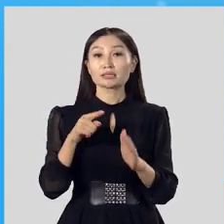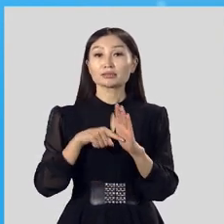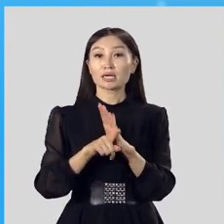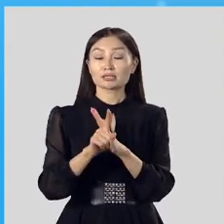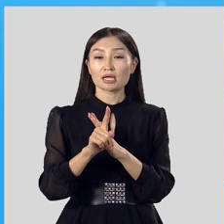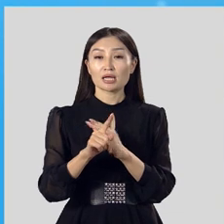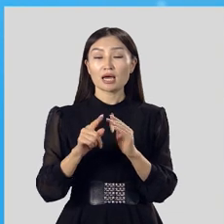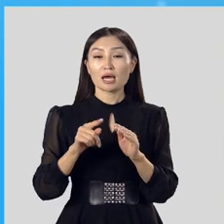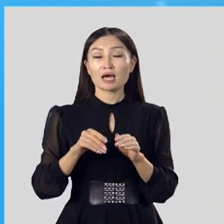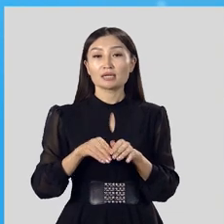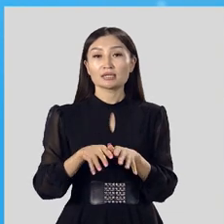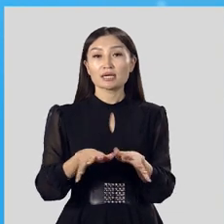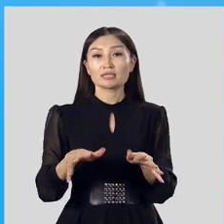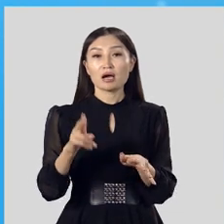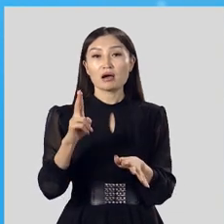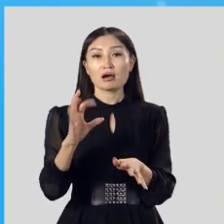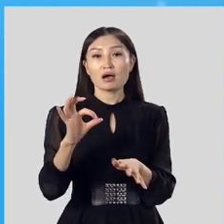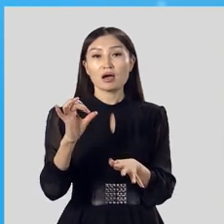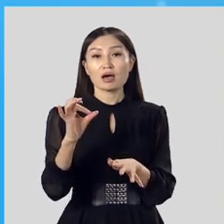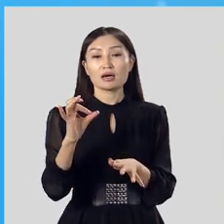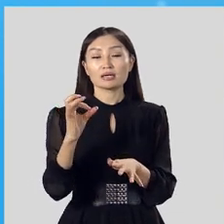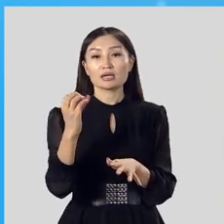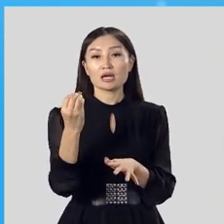Сначала начинает расти корешок.